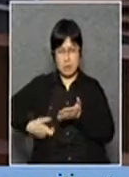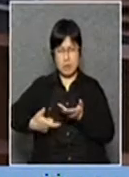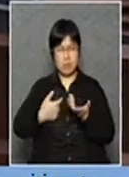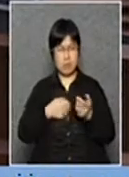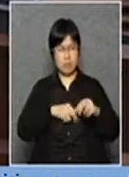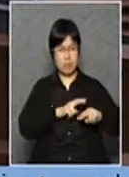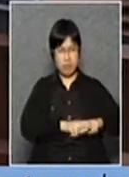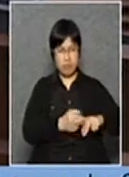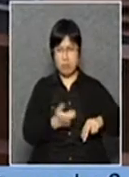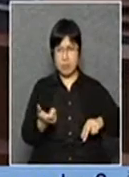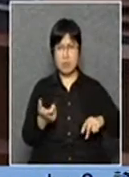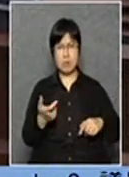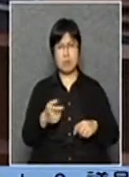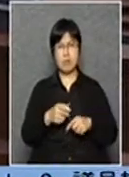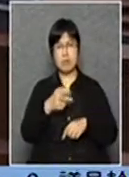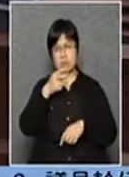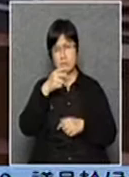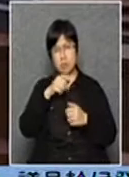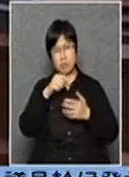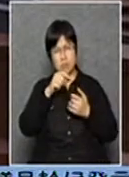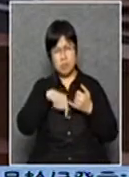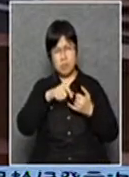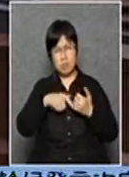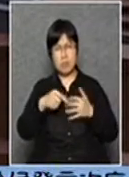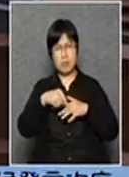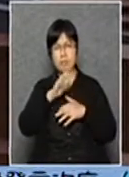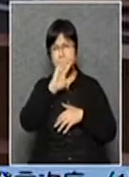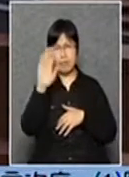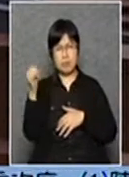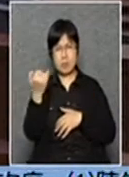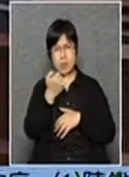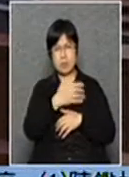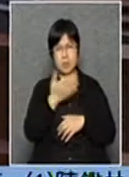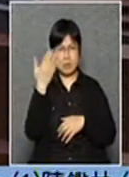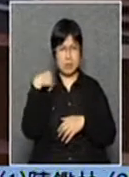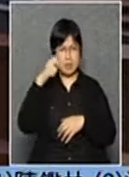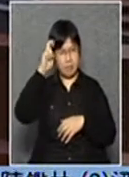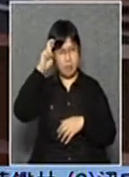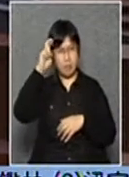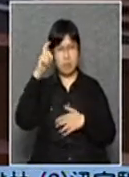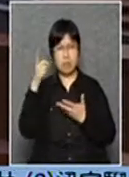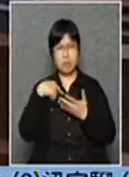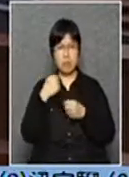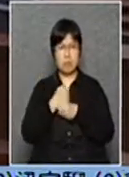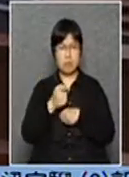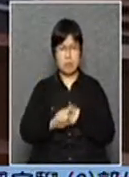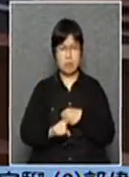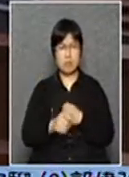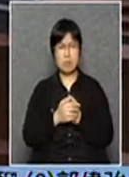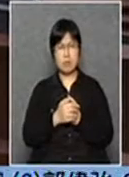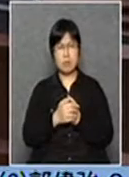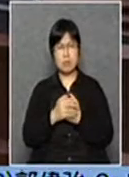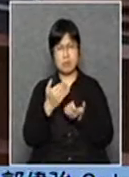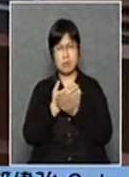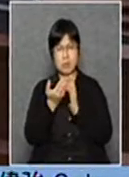咧就個別基金咧情況好唔同嘅，而只係講佢哋當時嘅諗法或者佢哋點樣做，係冇任何法律